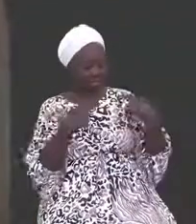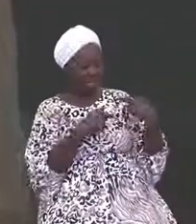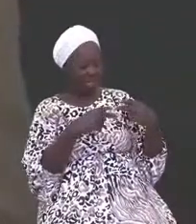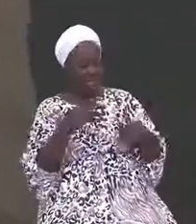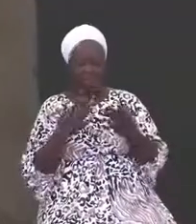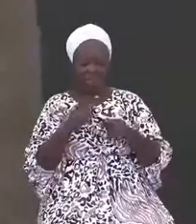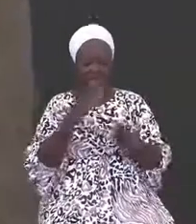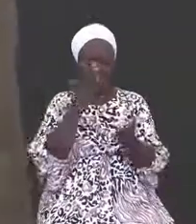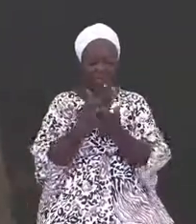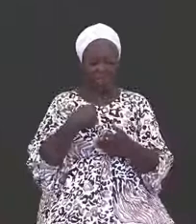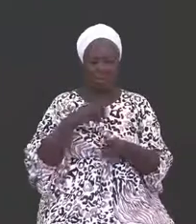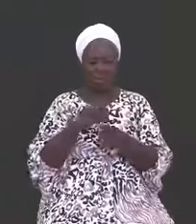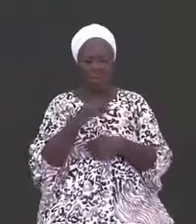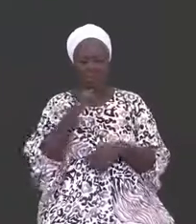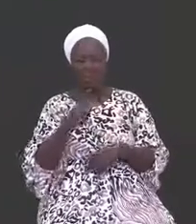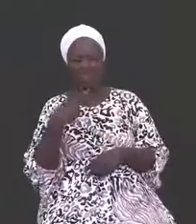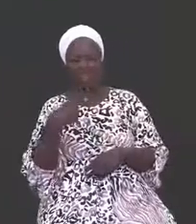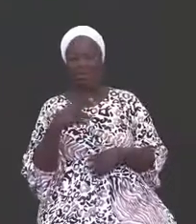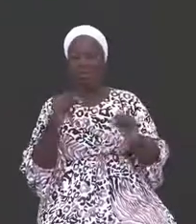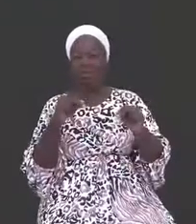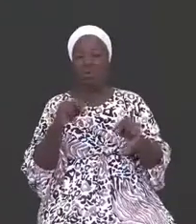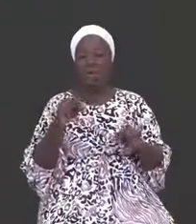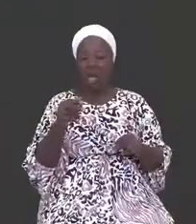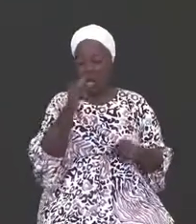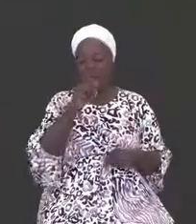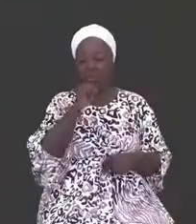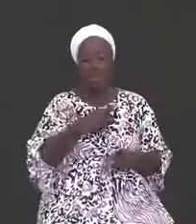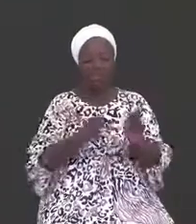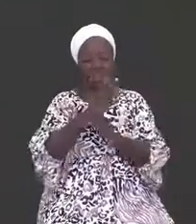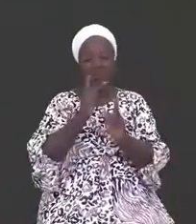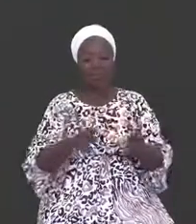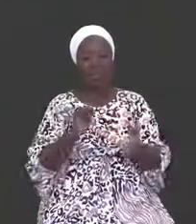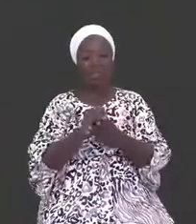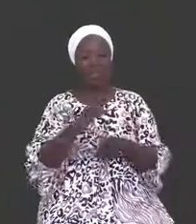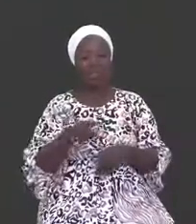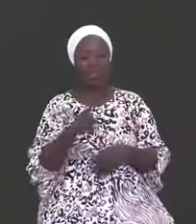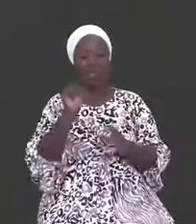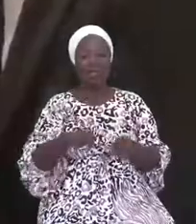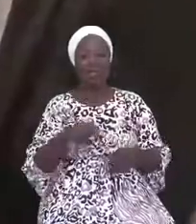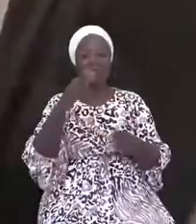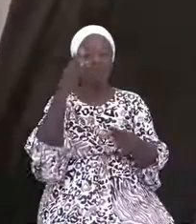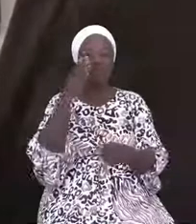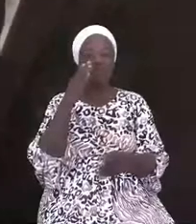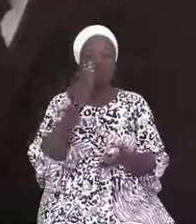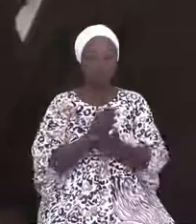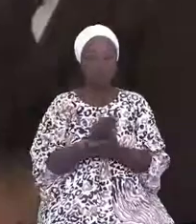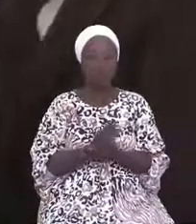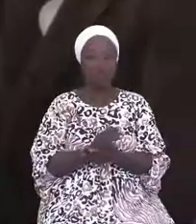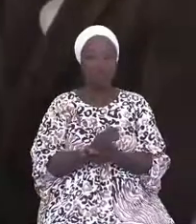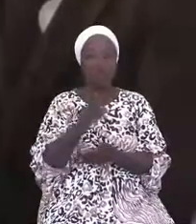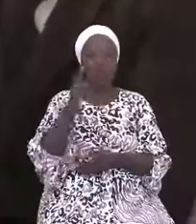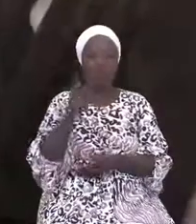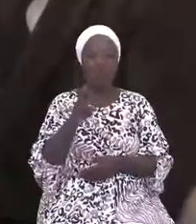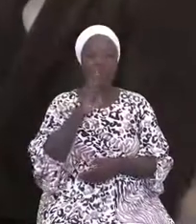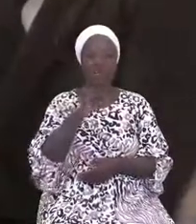qu'ils vont m'arrêter? Il dit non. Moi, je ne suis pas le type de personne qu'on peut arrêter. Tu n'es pas le type de personne qu'on peut arrêter. Ton